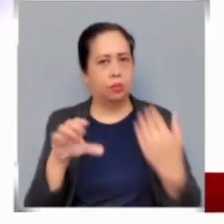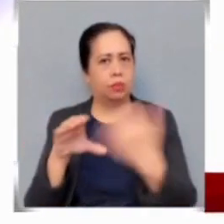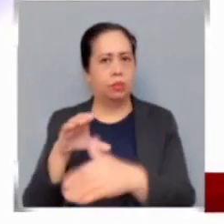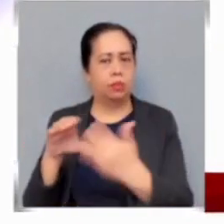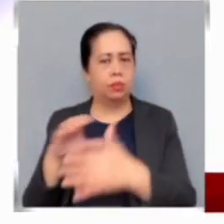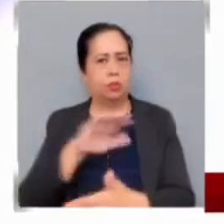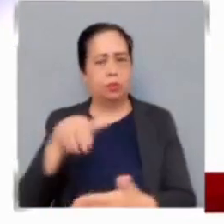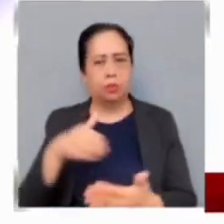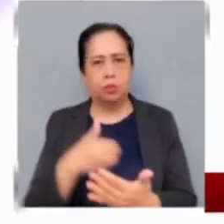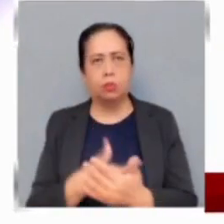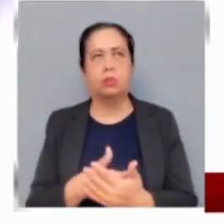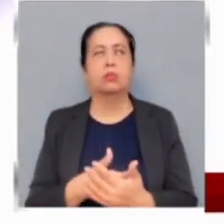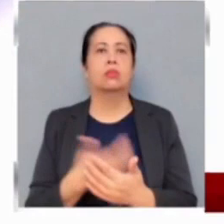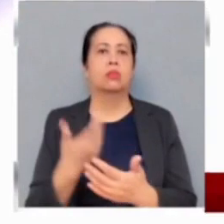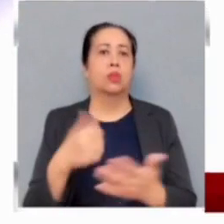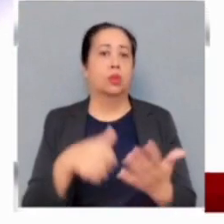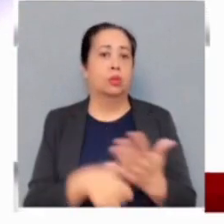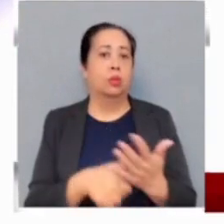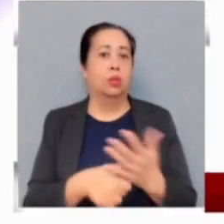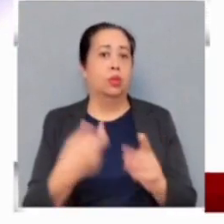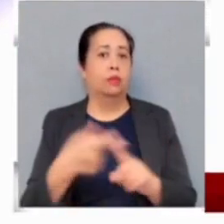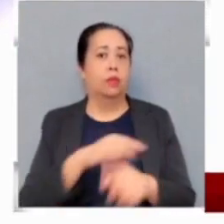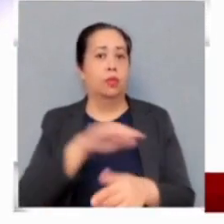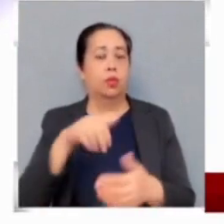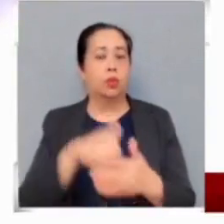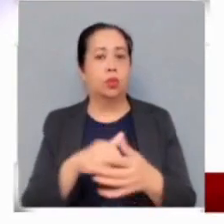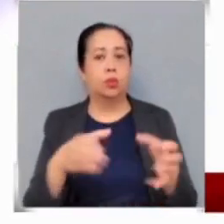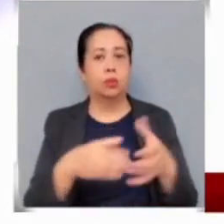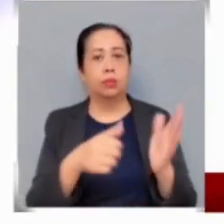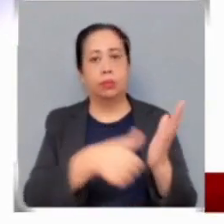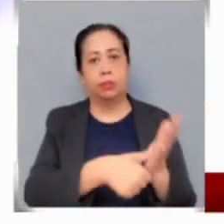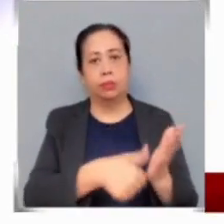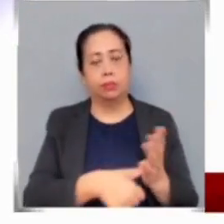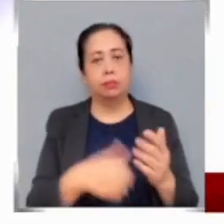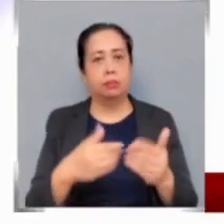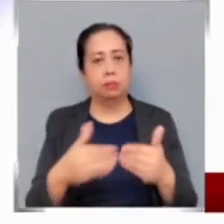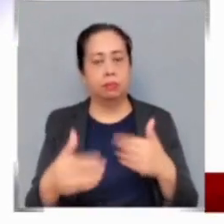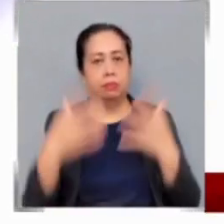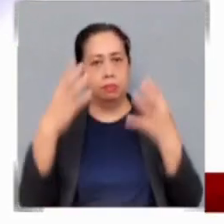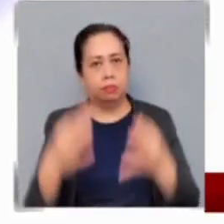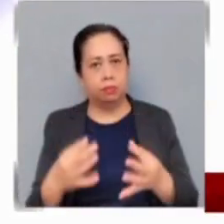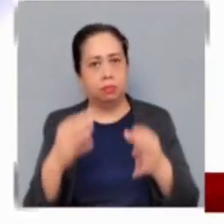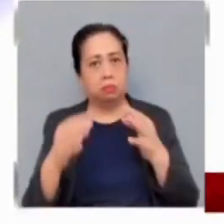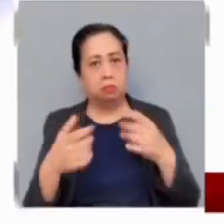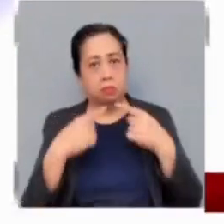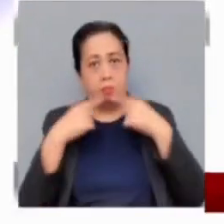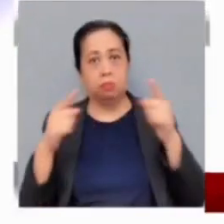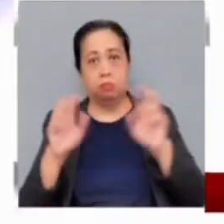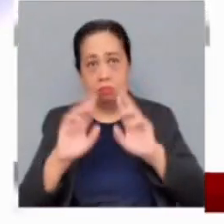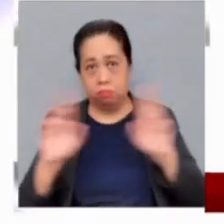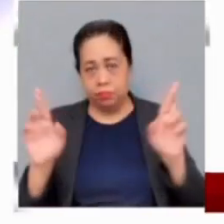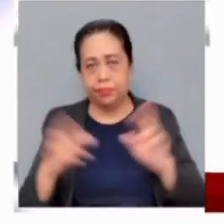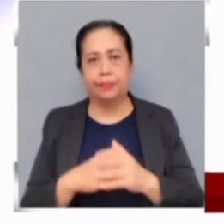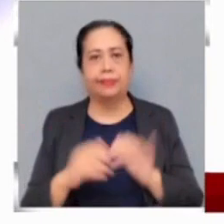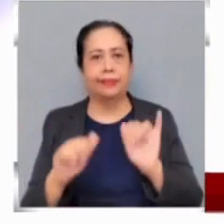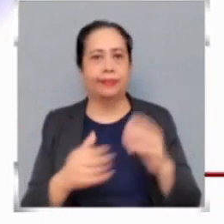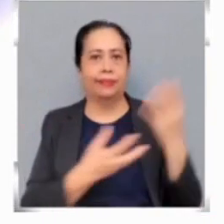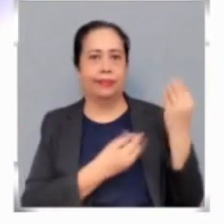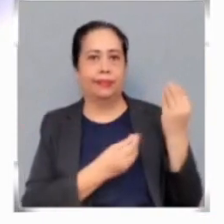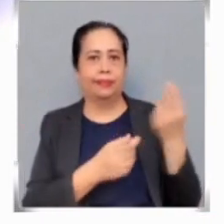ng boto mula sa lahat ng presinto bago pa sila mag-decide kung makakapagproklama sila. Yan ang latest mula rito